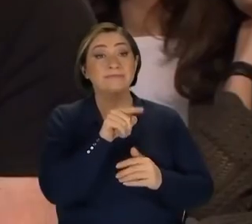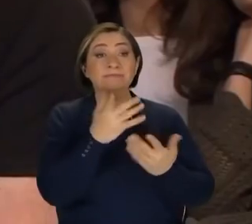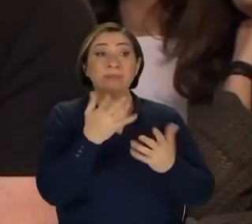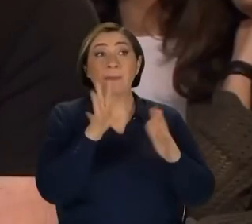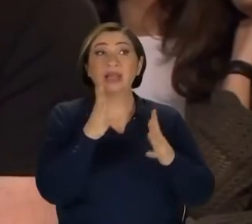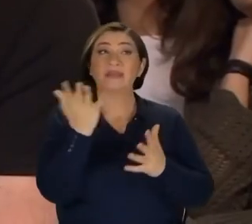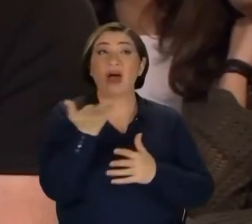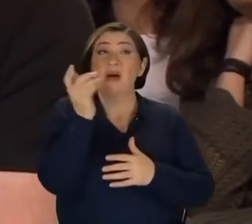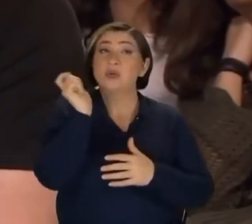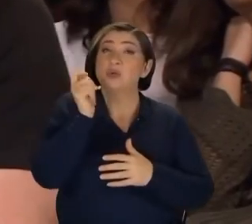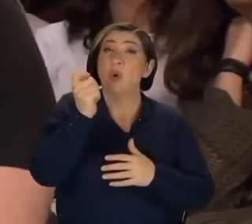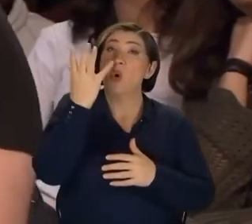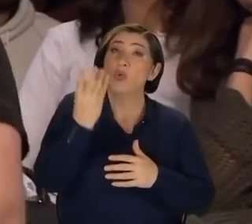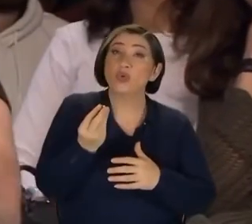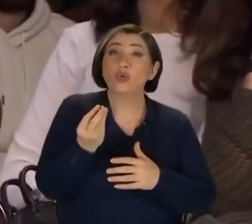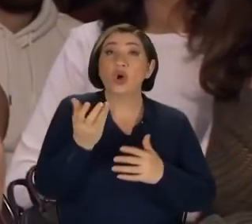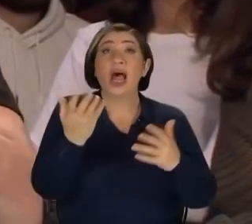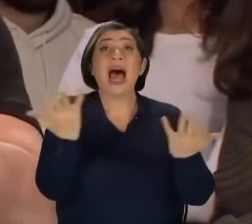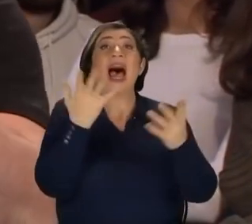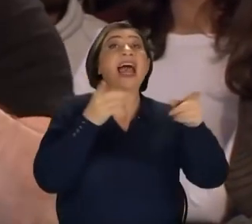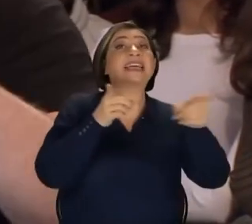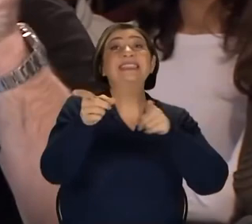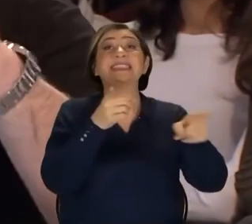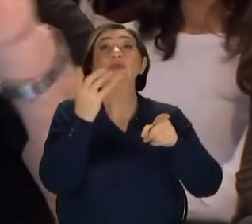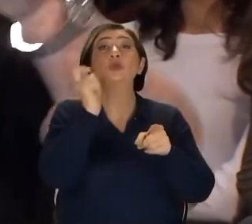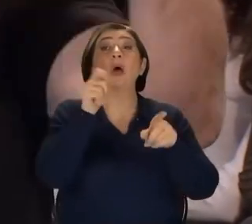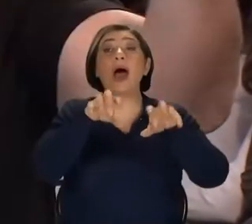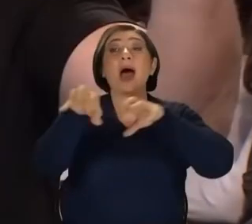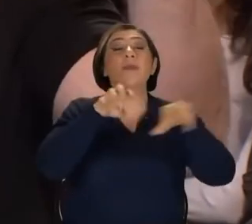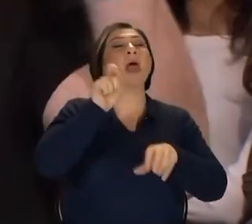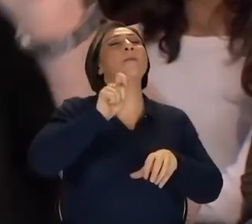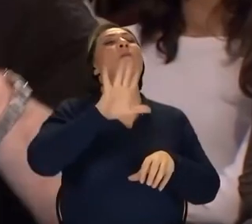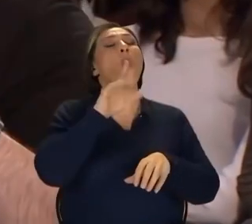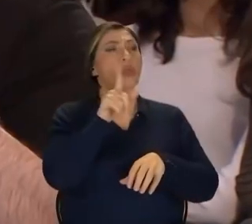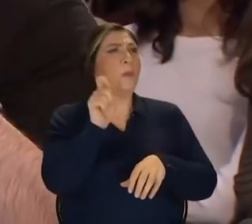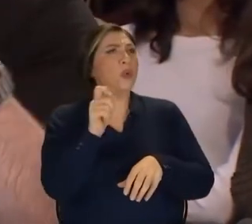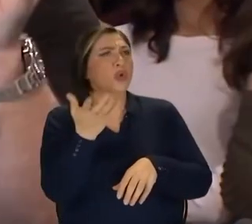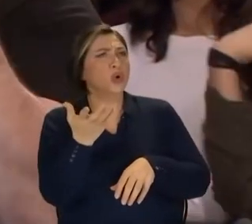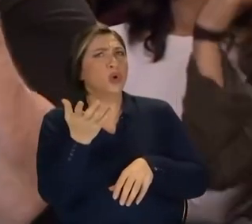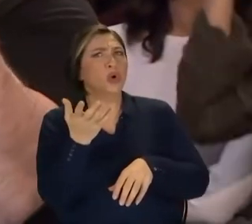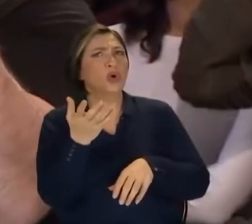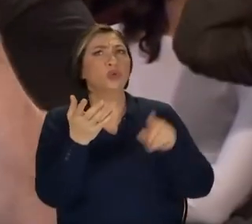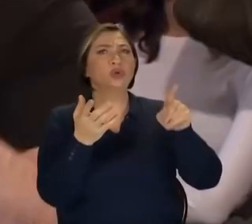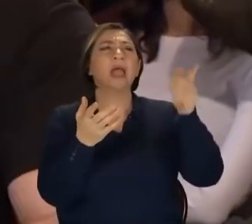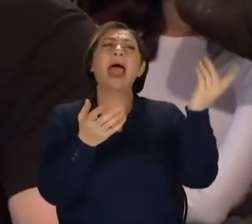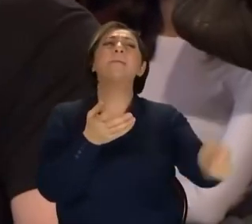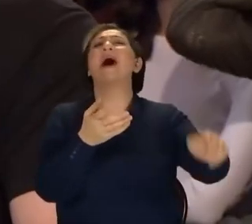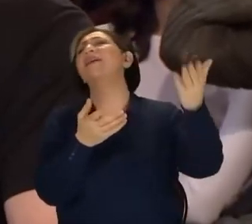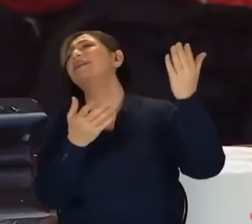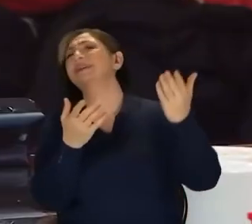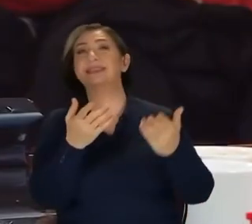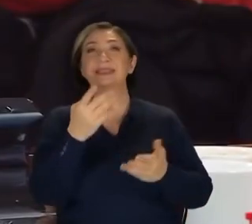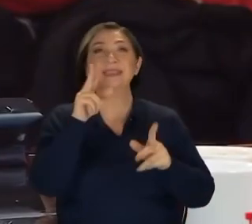belki daha zor olduğunu falan, yani hangisi daha zor ayırt edemiyor. Yani onu zaten yapıyordu. Bunu da hayli hayli